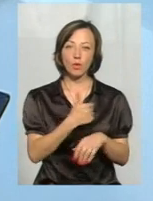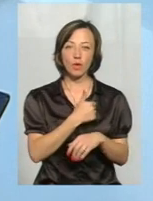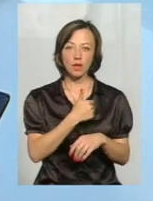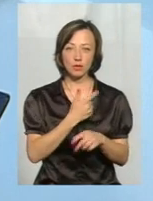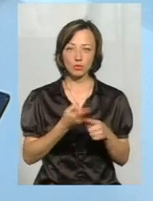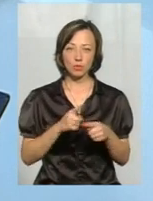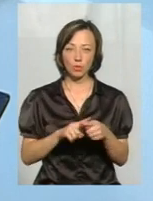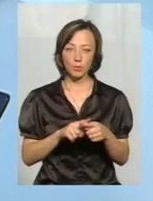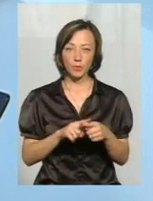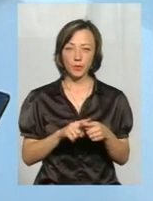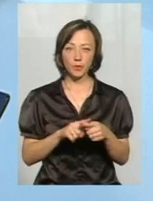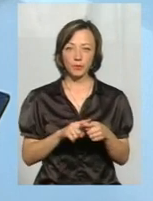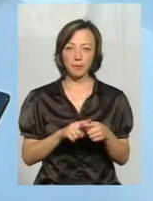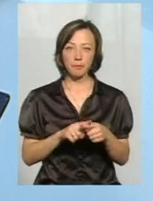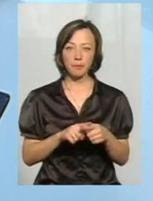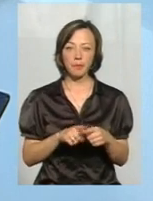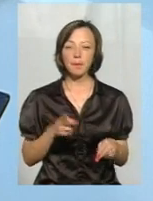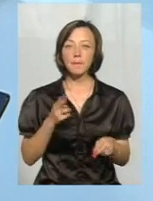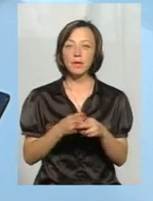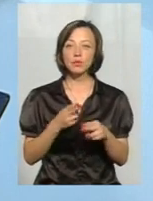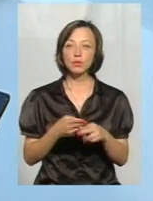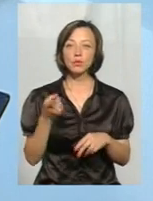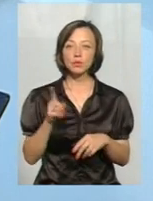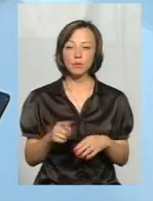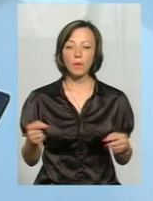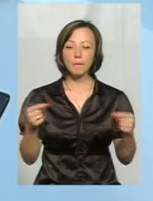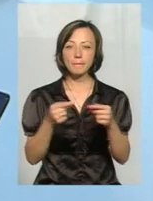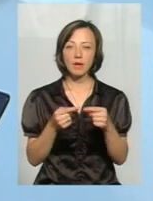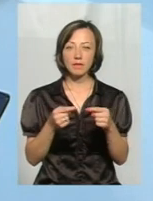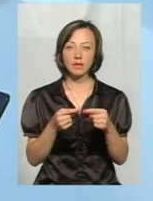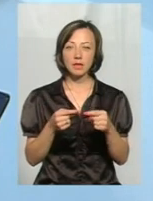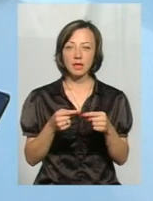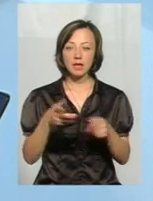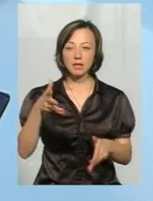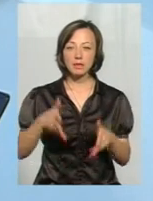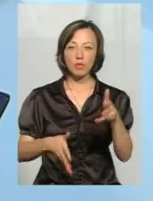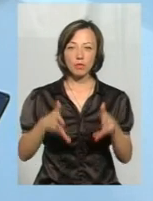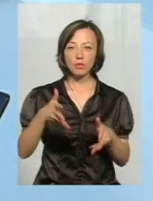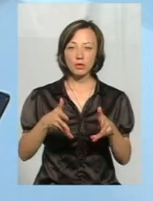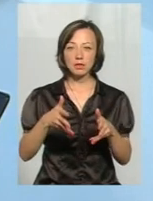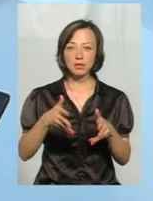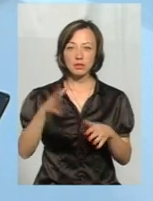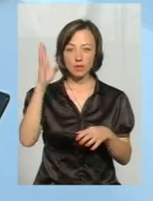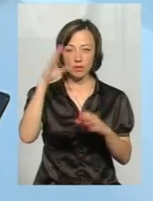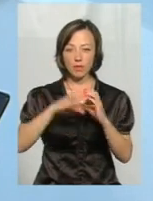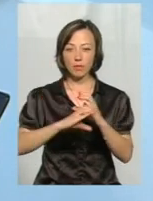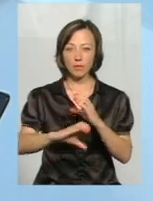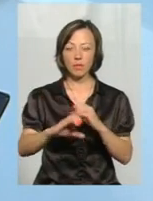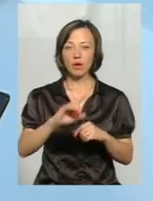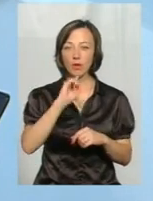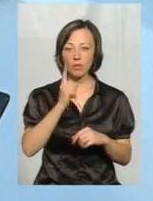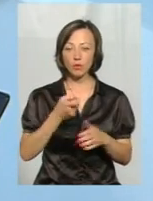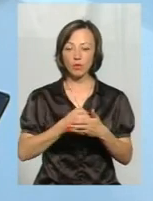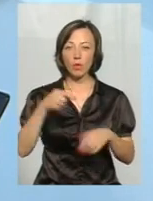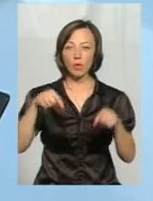того. От, ну, перешкодою тому є і певні замуленість наших мереж, які ми протягом року їх до